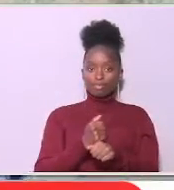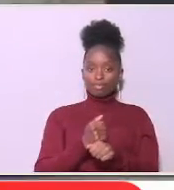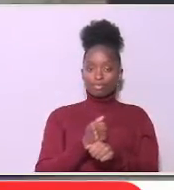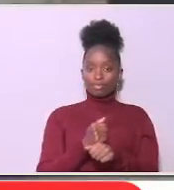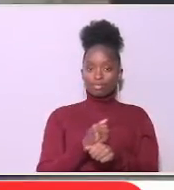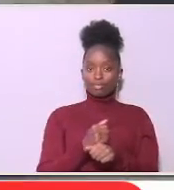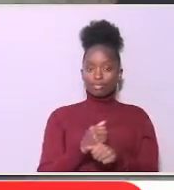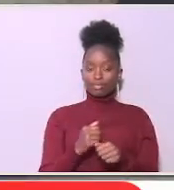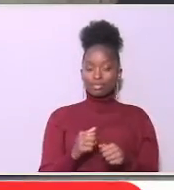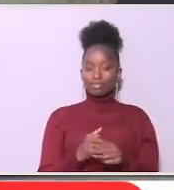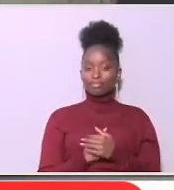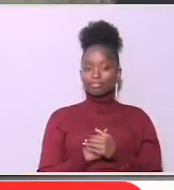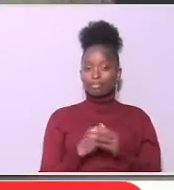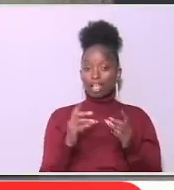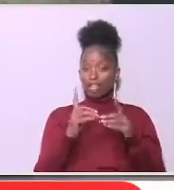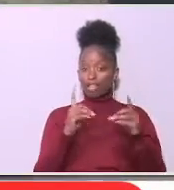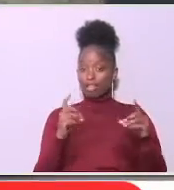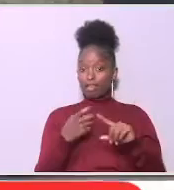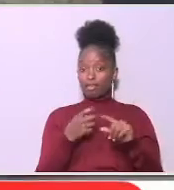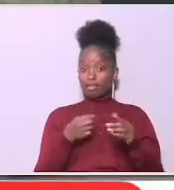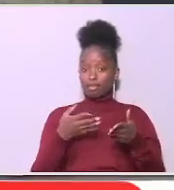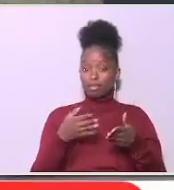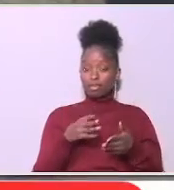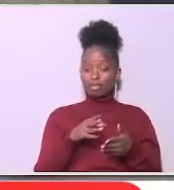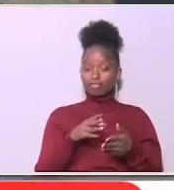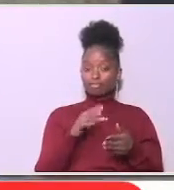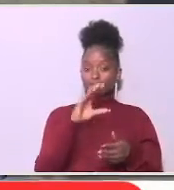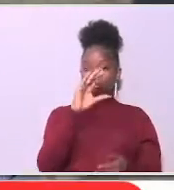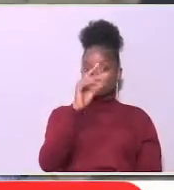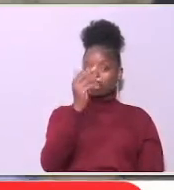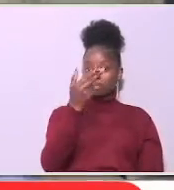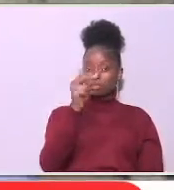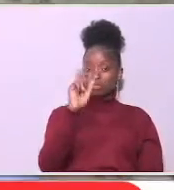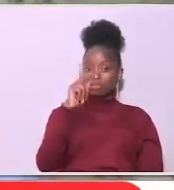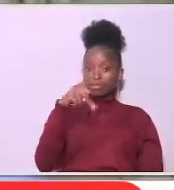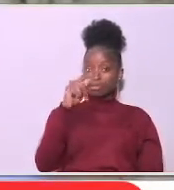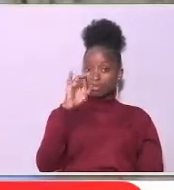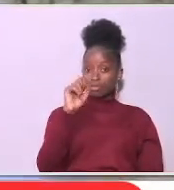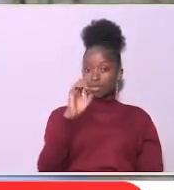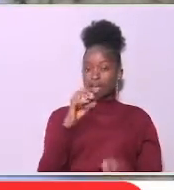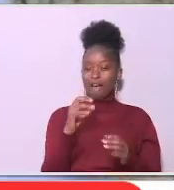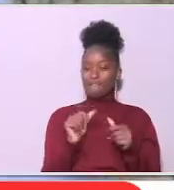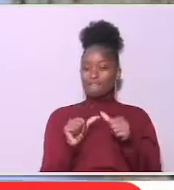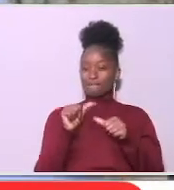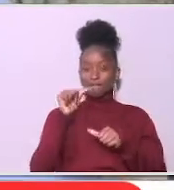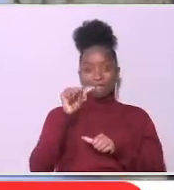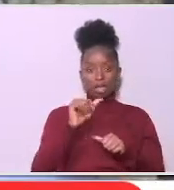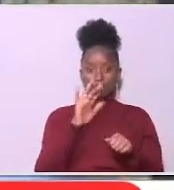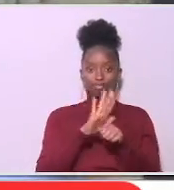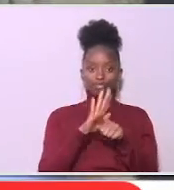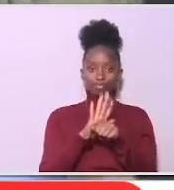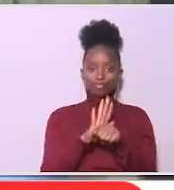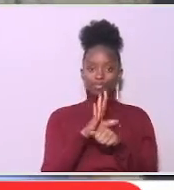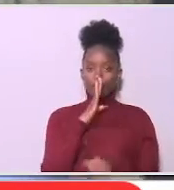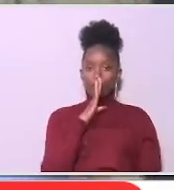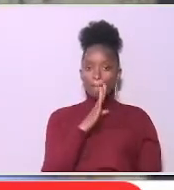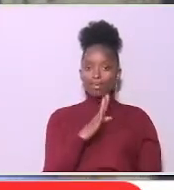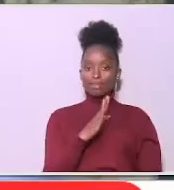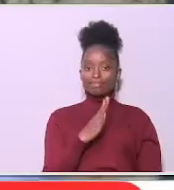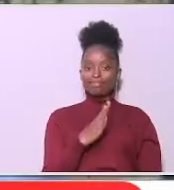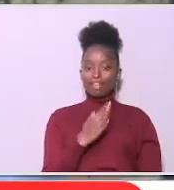semi. Distance ya Tuikut to Cheptais ni mbali, na itakuwa